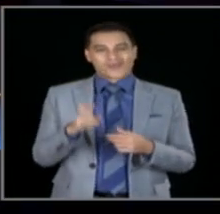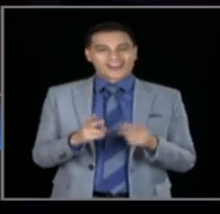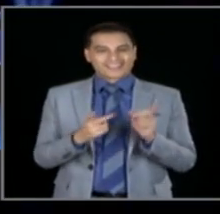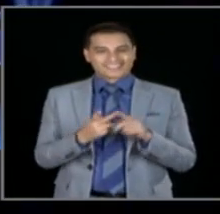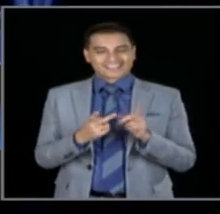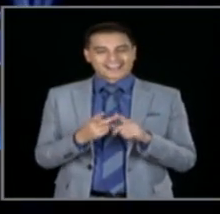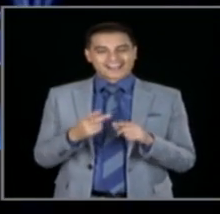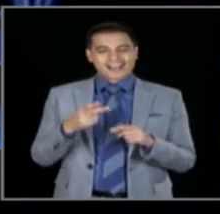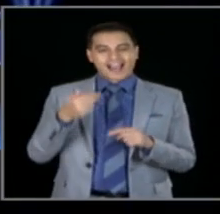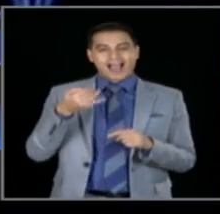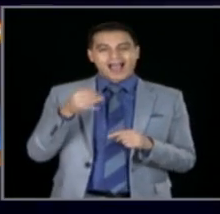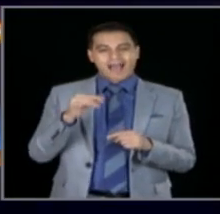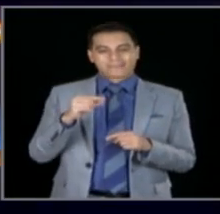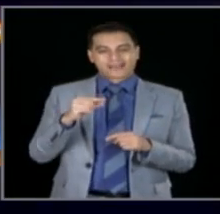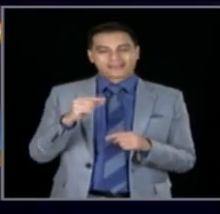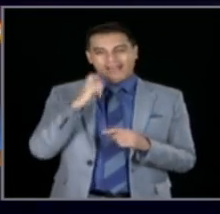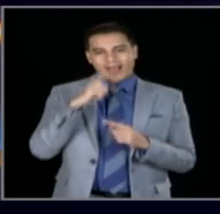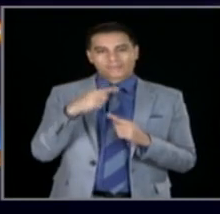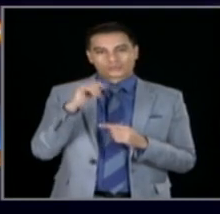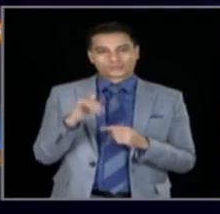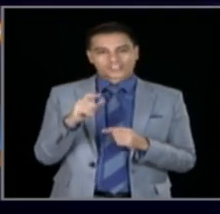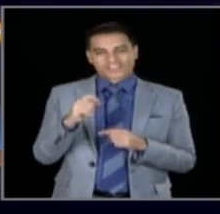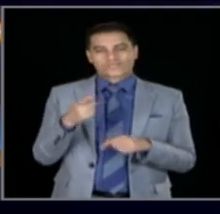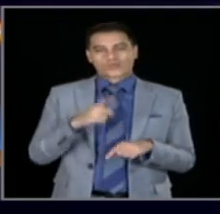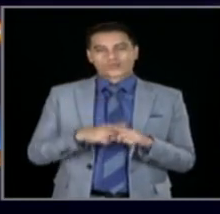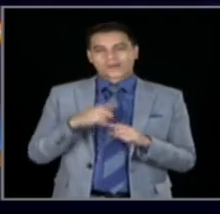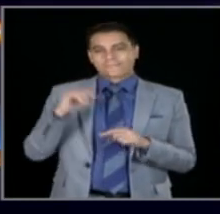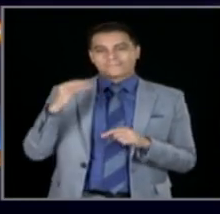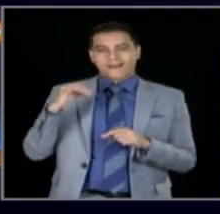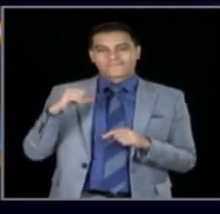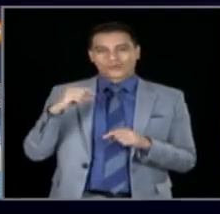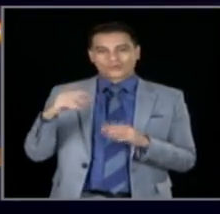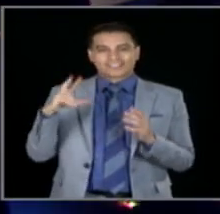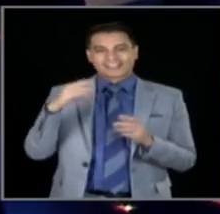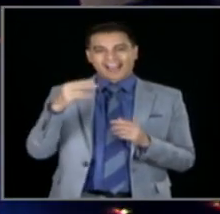ومحمود الجعفري محمود الجعفري واحمد ابو ضيف